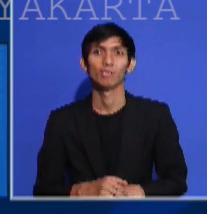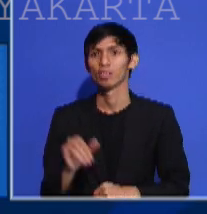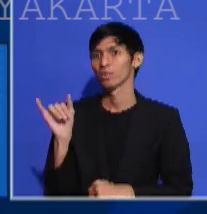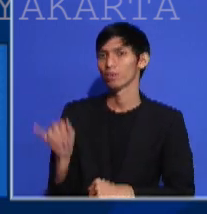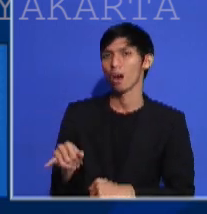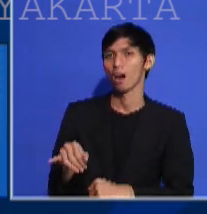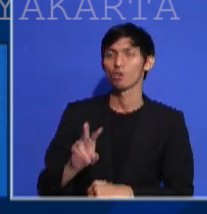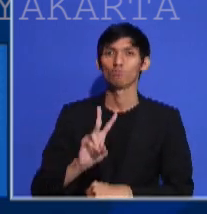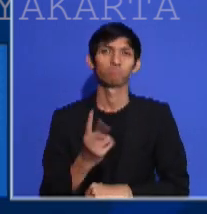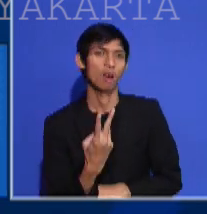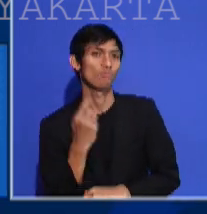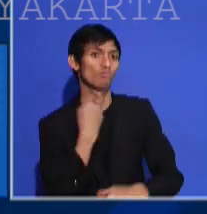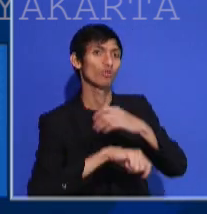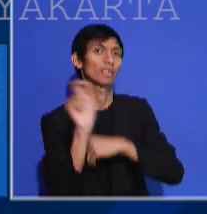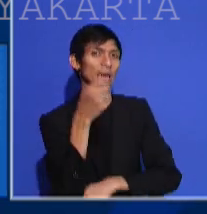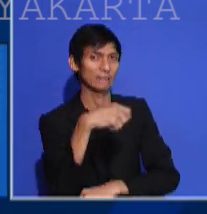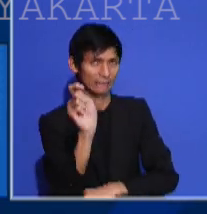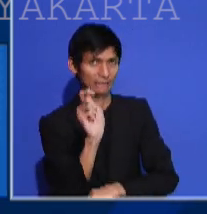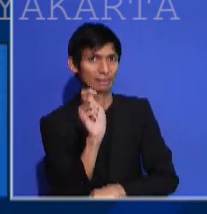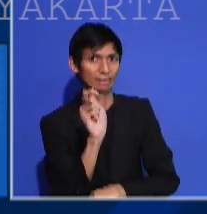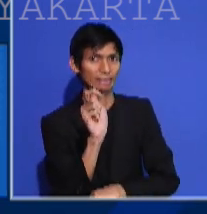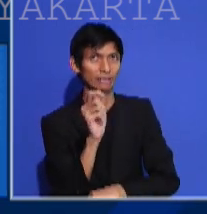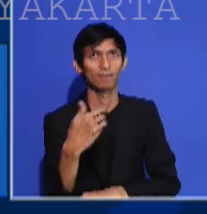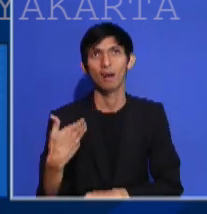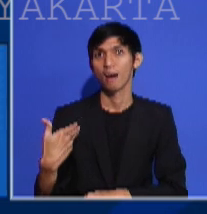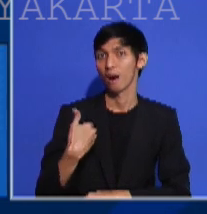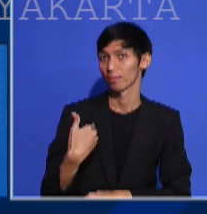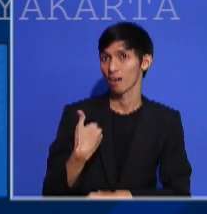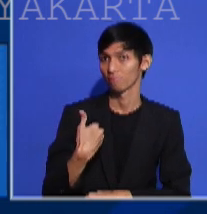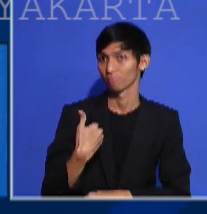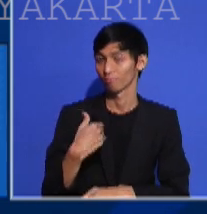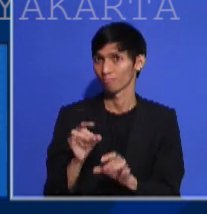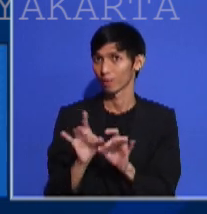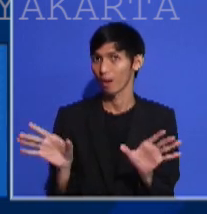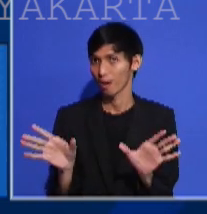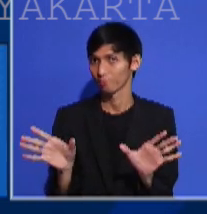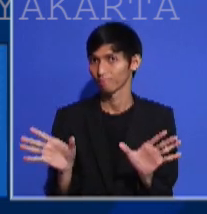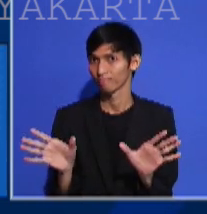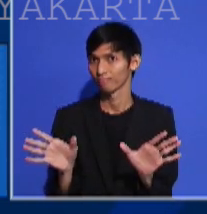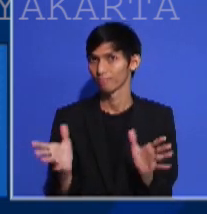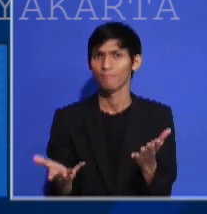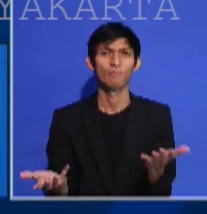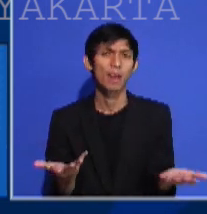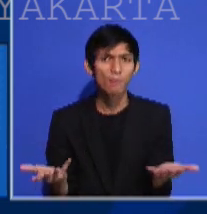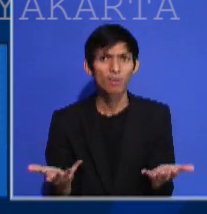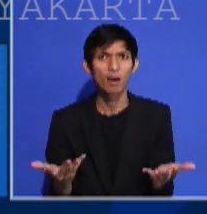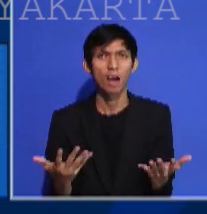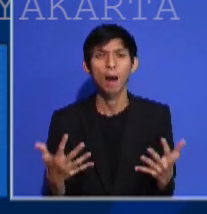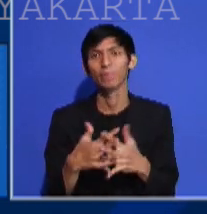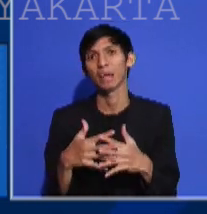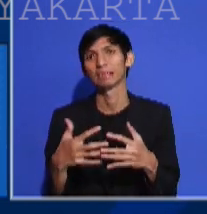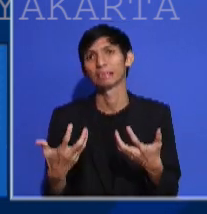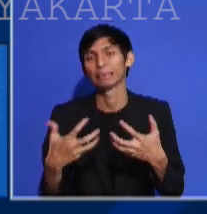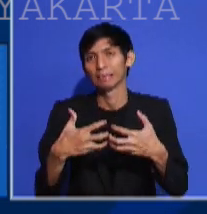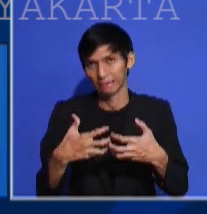buluangkis ee ada teknik-teknik yang berbeda lantas Bagaimana ekonita bisa kemudian